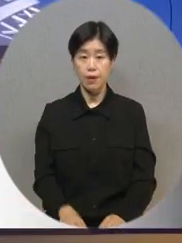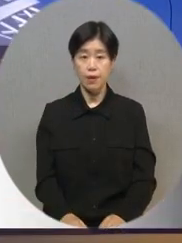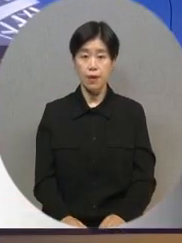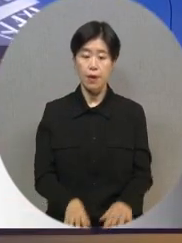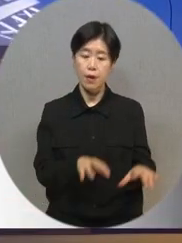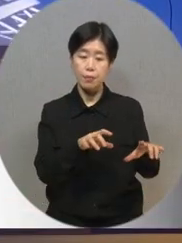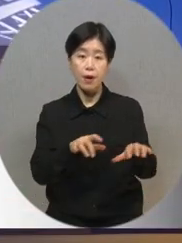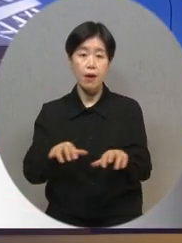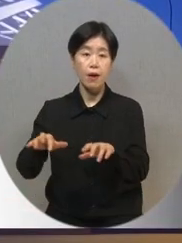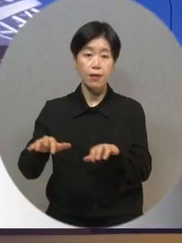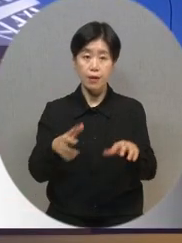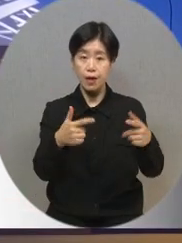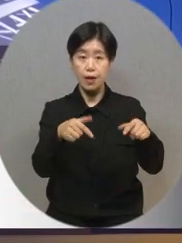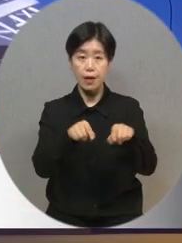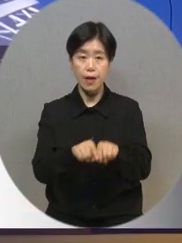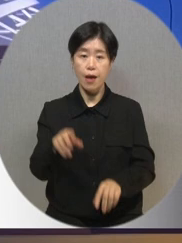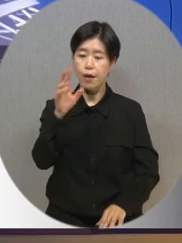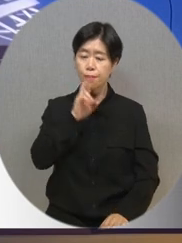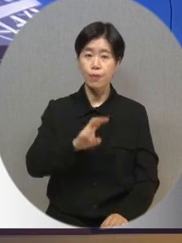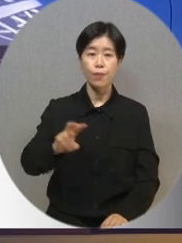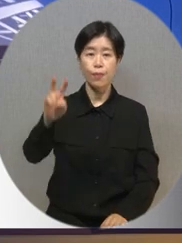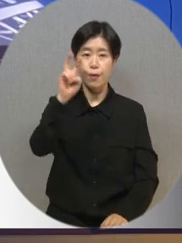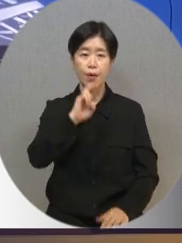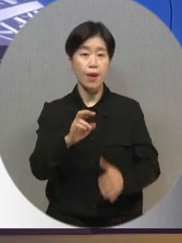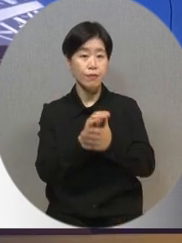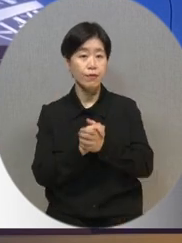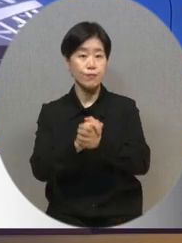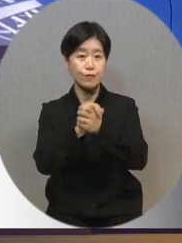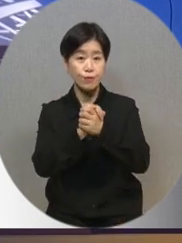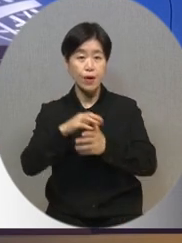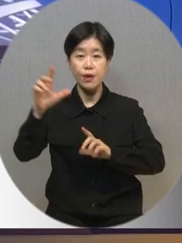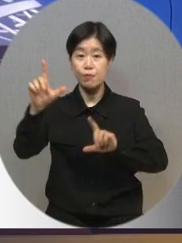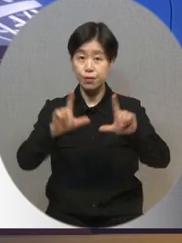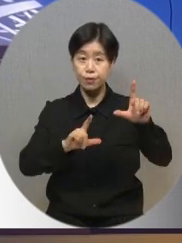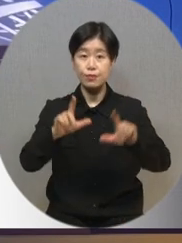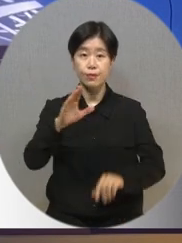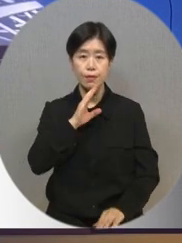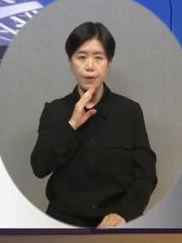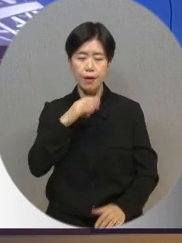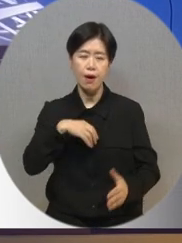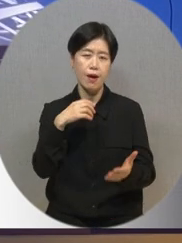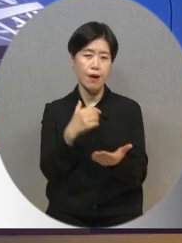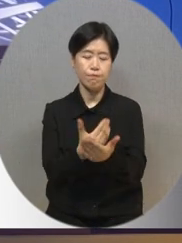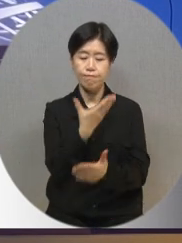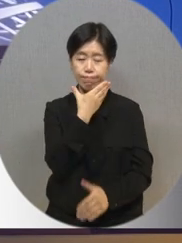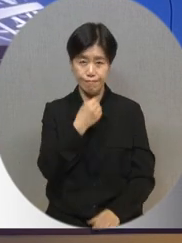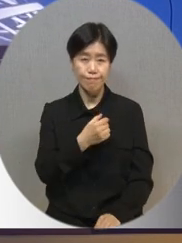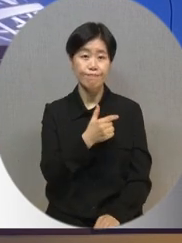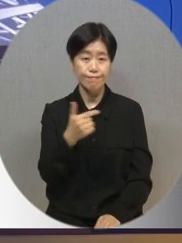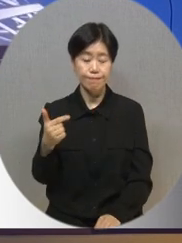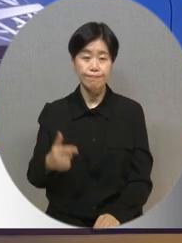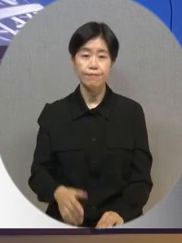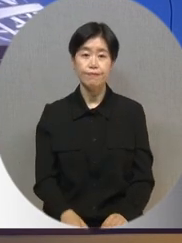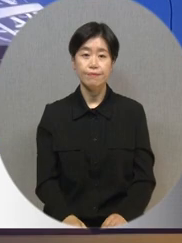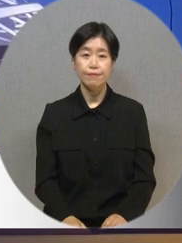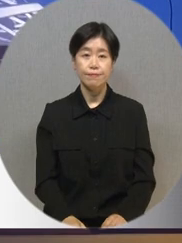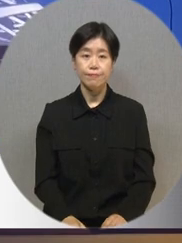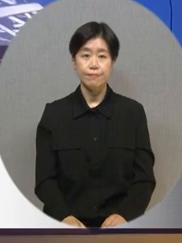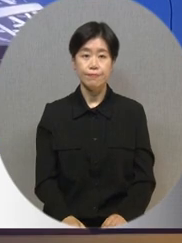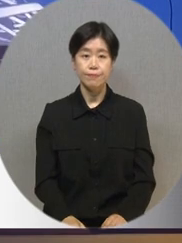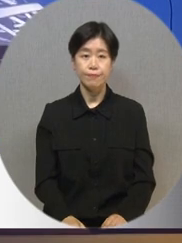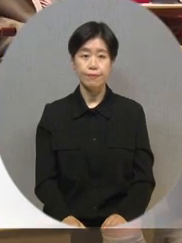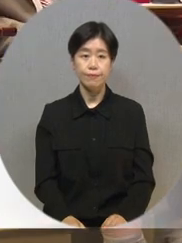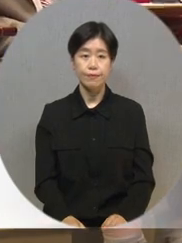피아노 반주에 맞춰 나이가 무색할 만큼 열정 넘치는 무대로 청중에게 감동과 행복을 선사하는